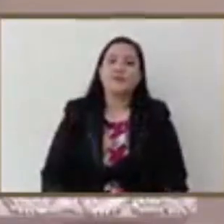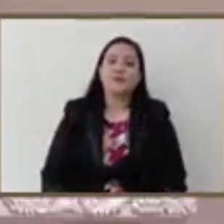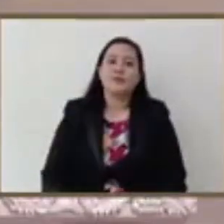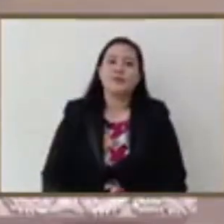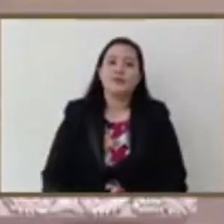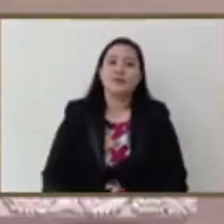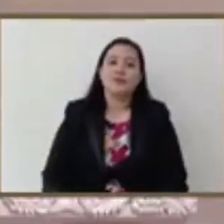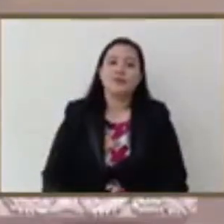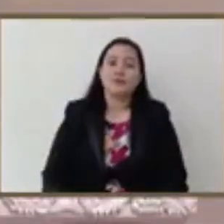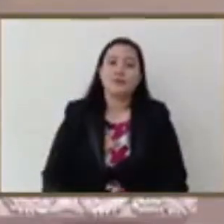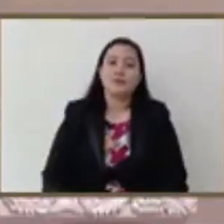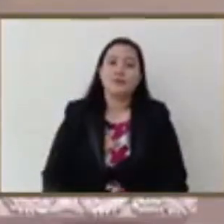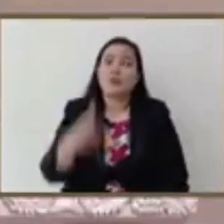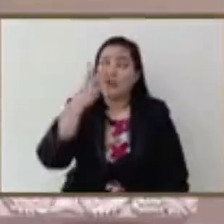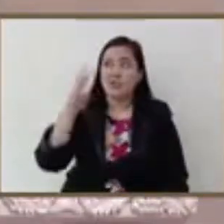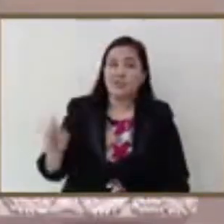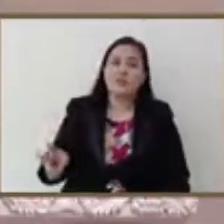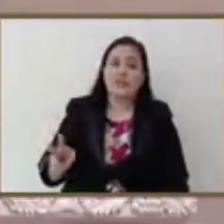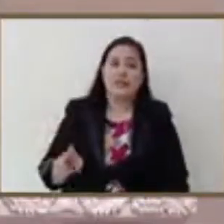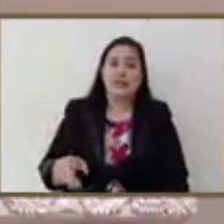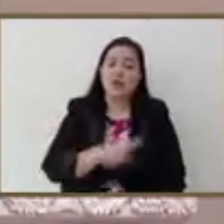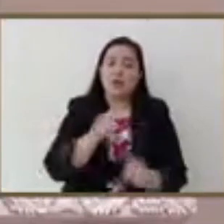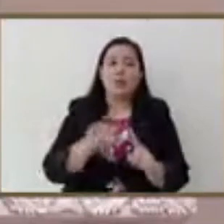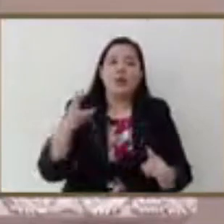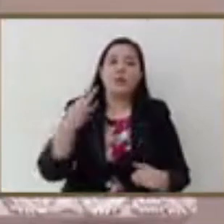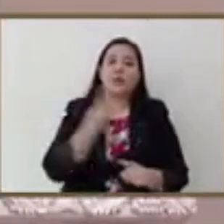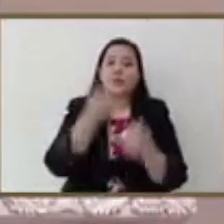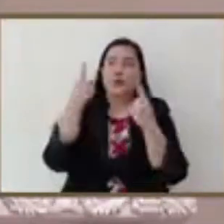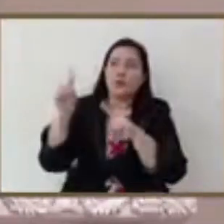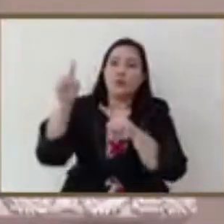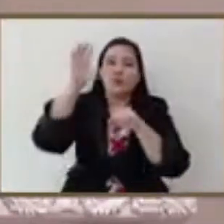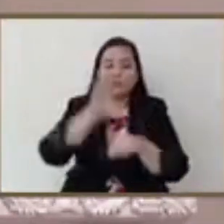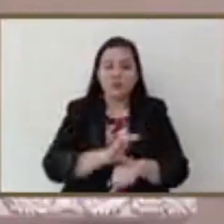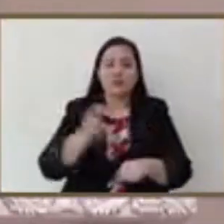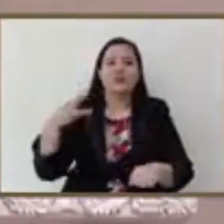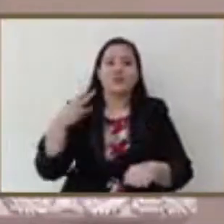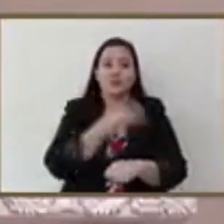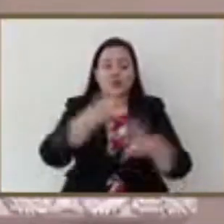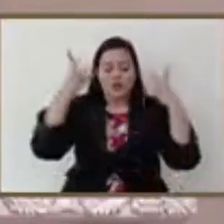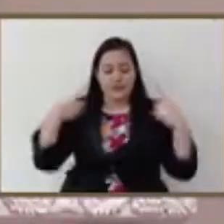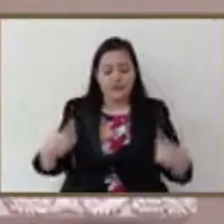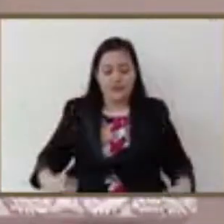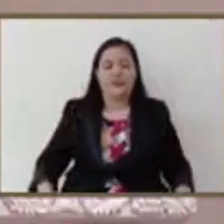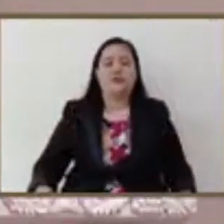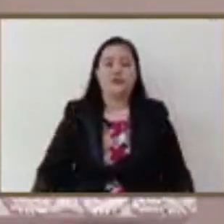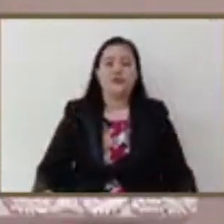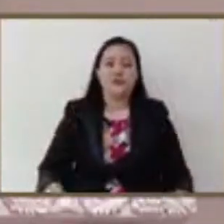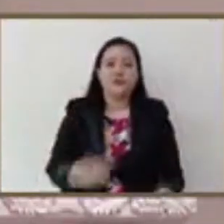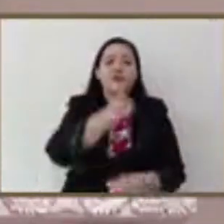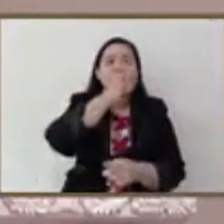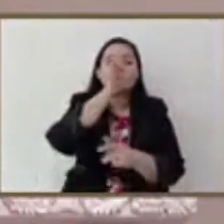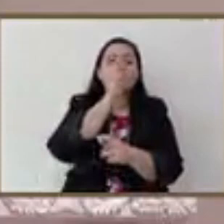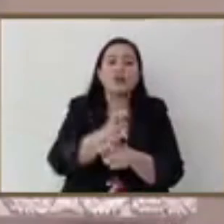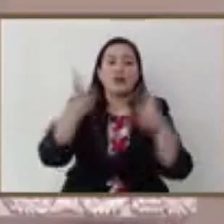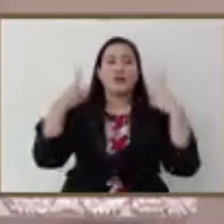pagsimba. Hindi ng pang-standby. Hindi pang resort. Hindi pang sabong, hindi pang